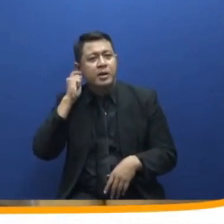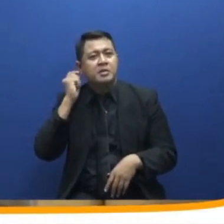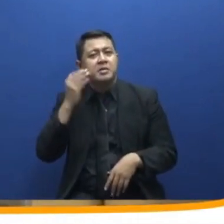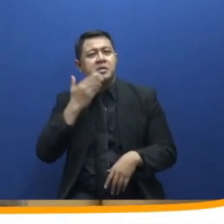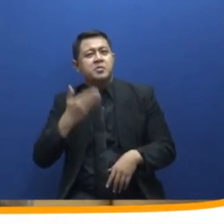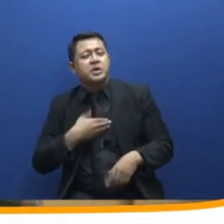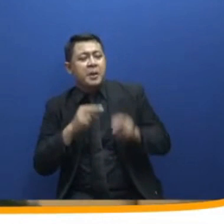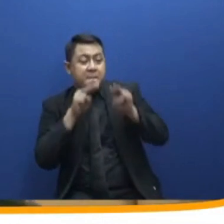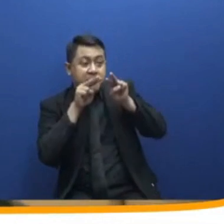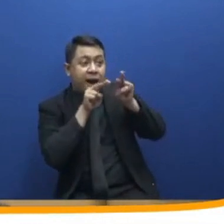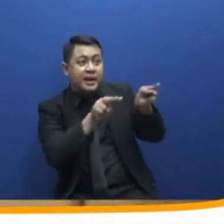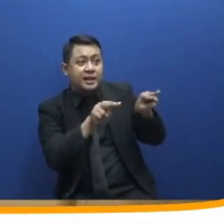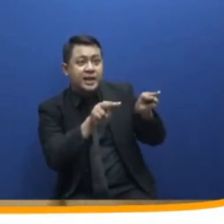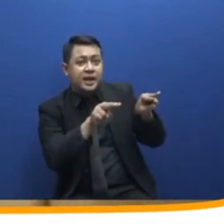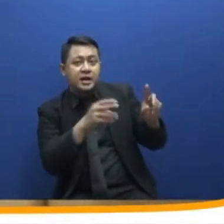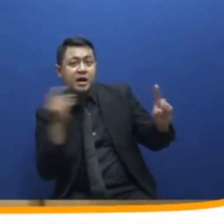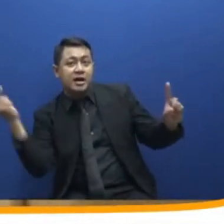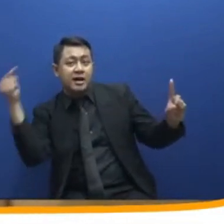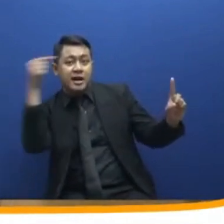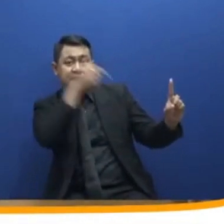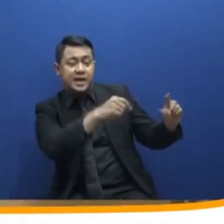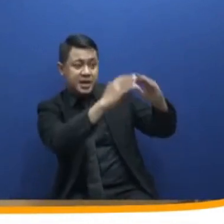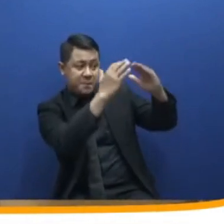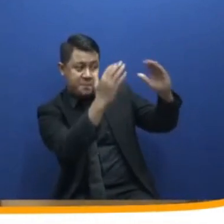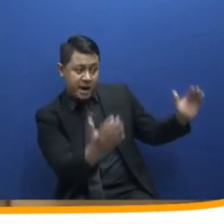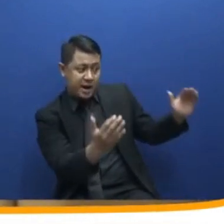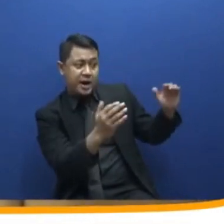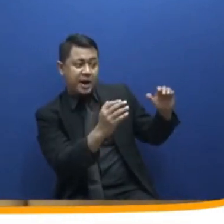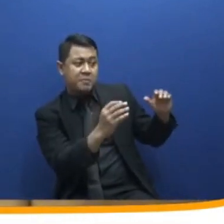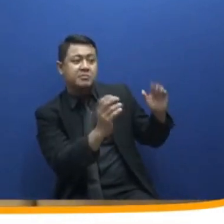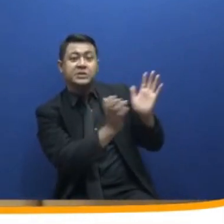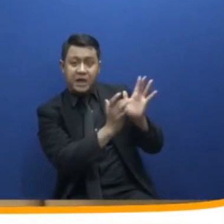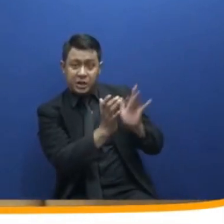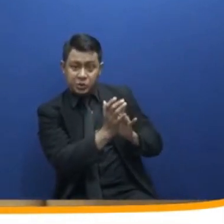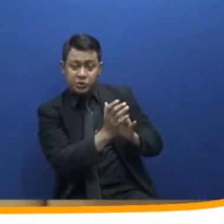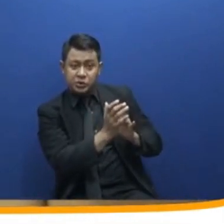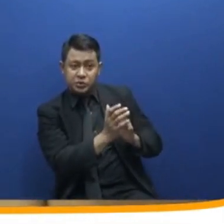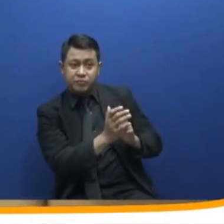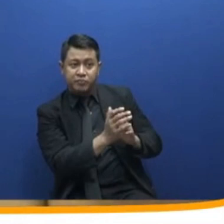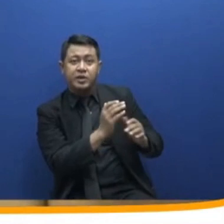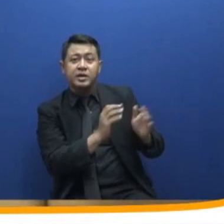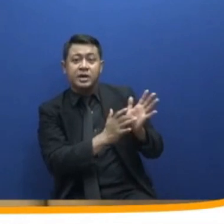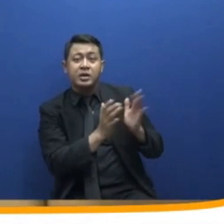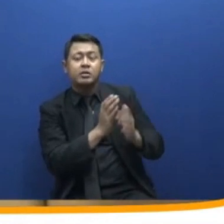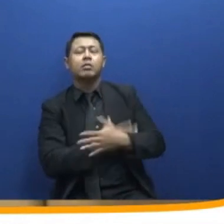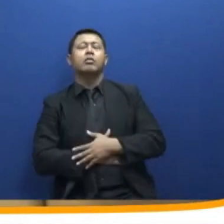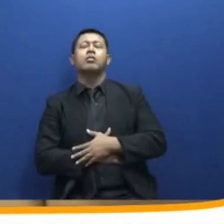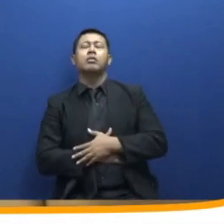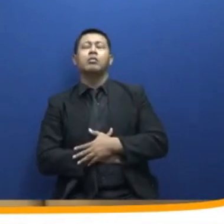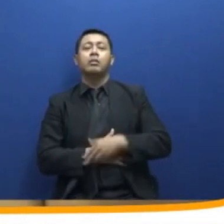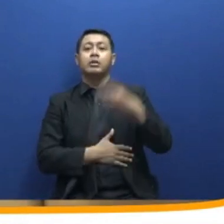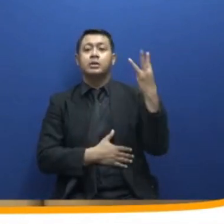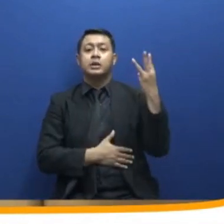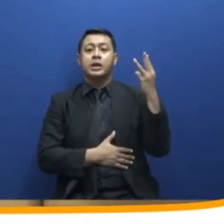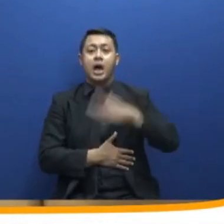perhatian mengunjungi makam Yesus yang sudah terbaring selama kurang lebih tiga hari ternyata